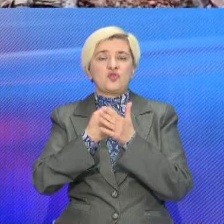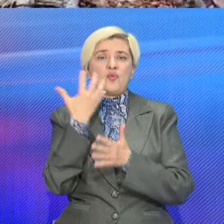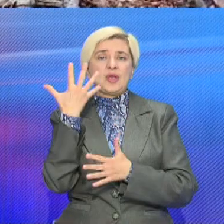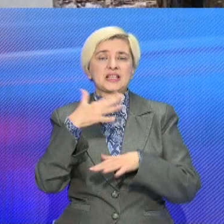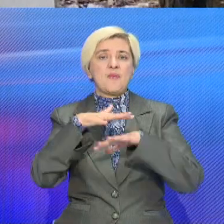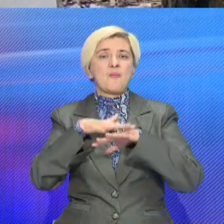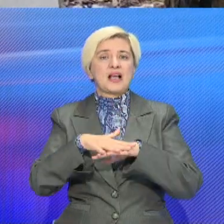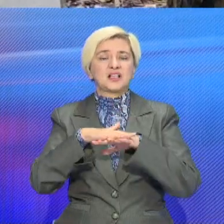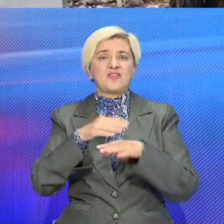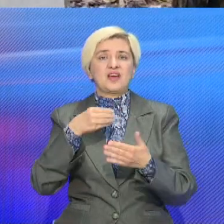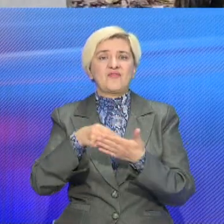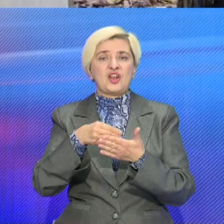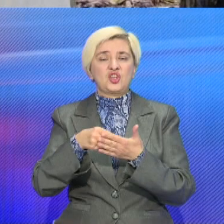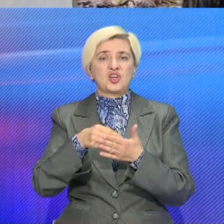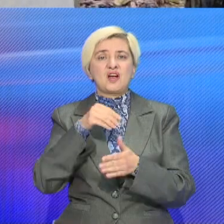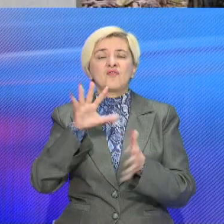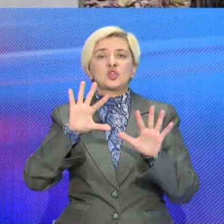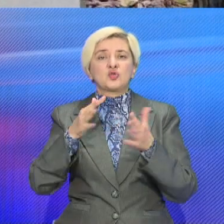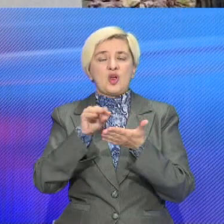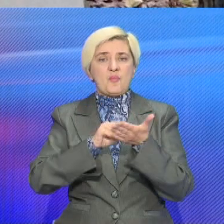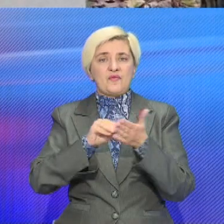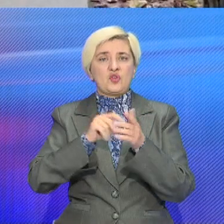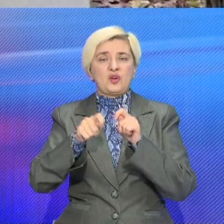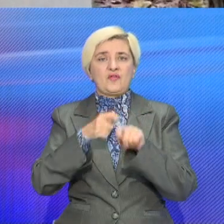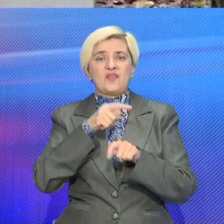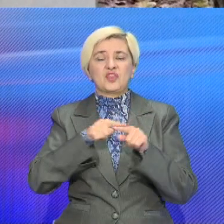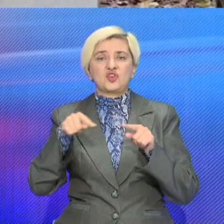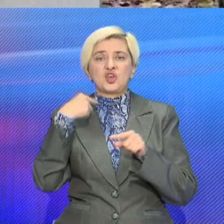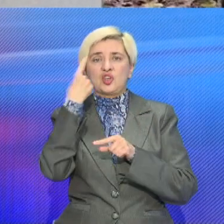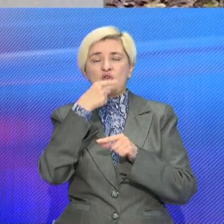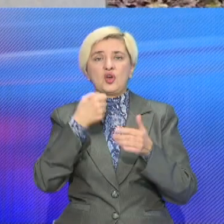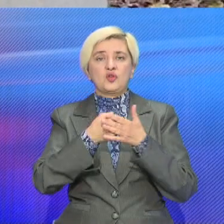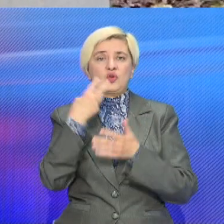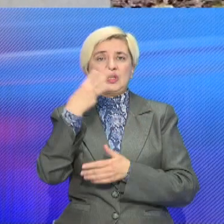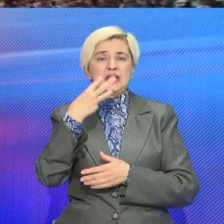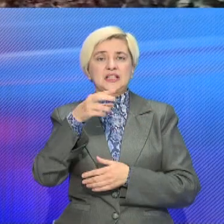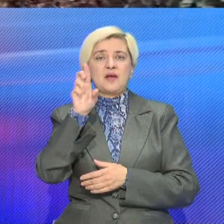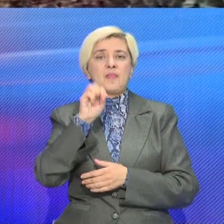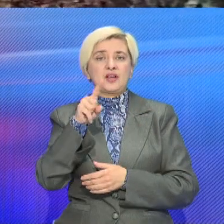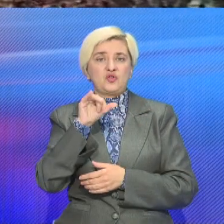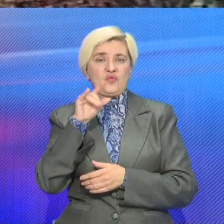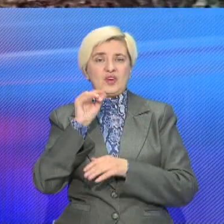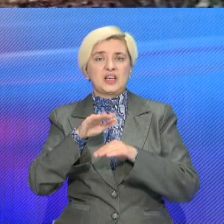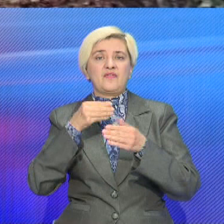величинь. У выпадку повторного порушения на протягу года до 30 базовых величинь.